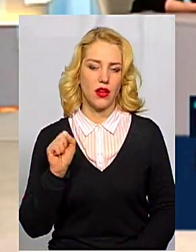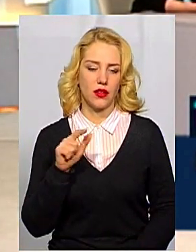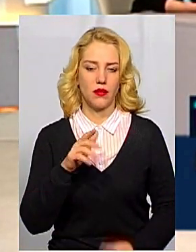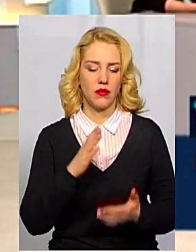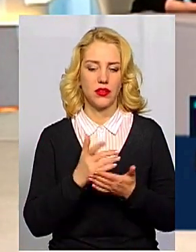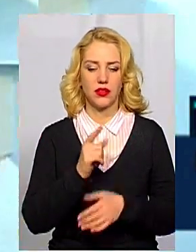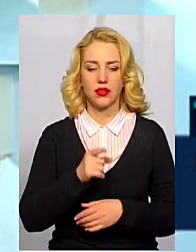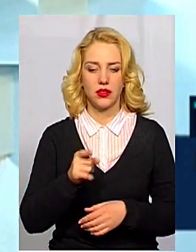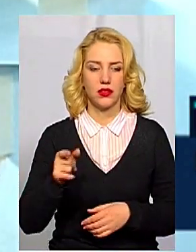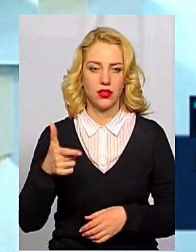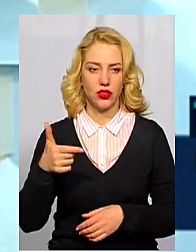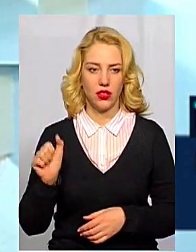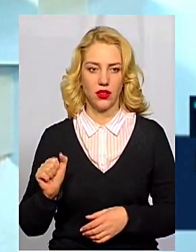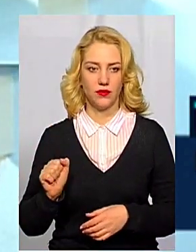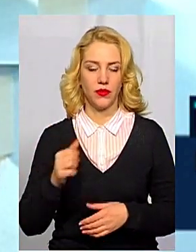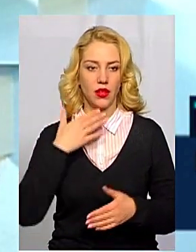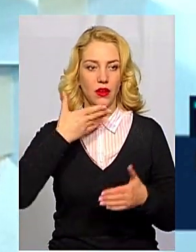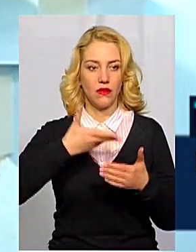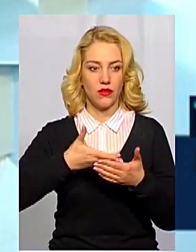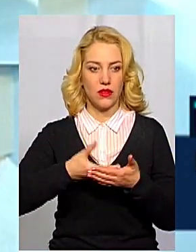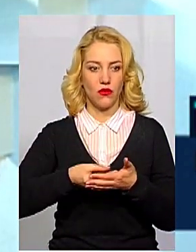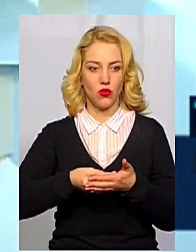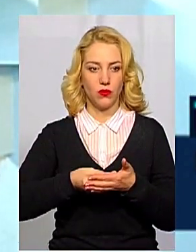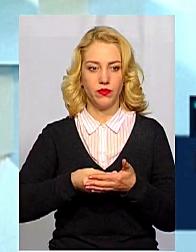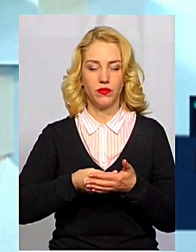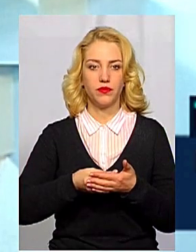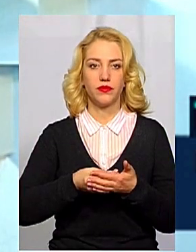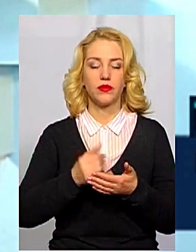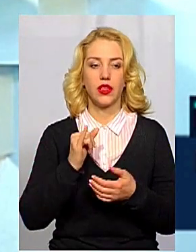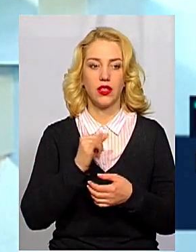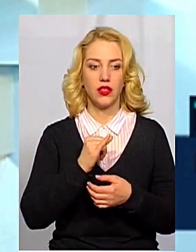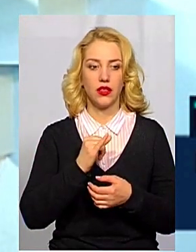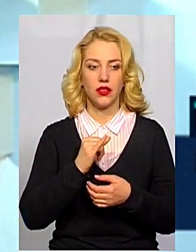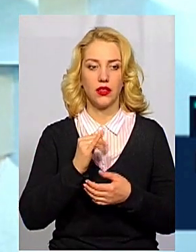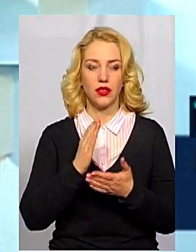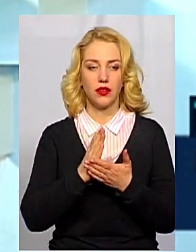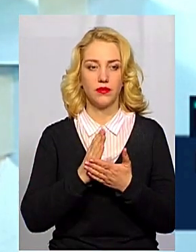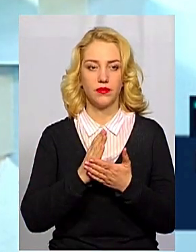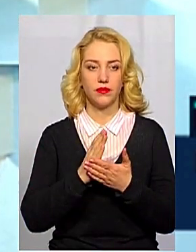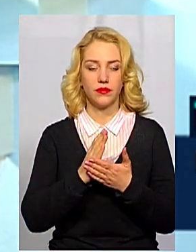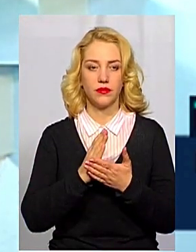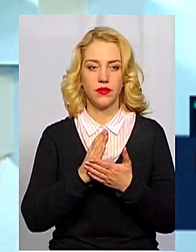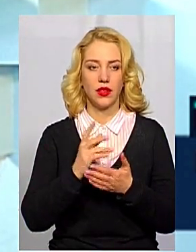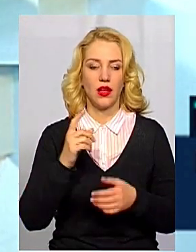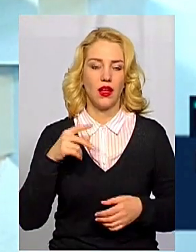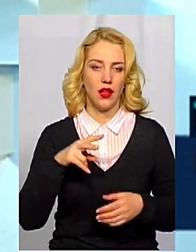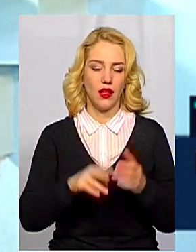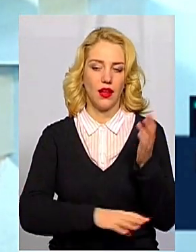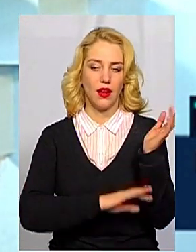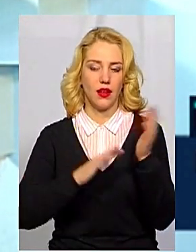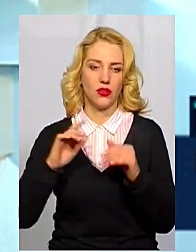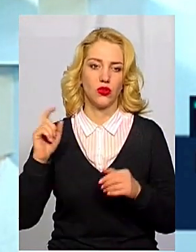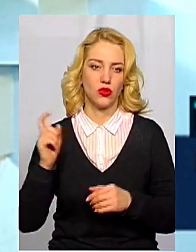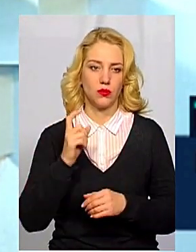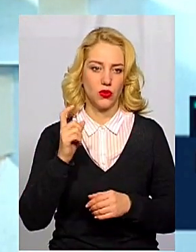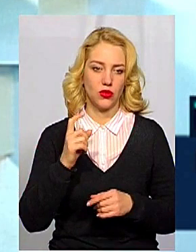тисячі гектарів в своєму, так мовити, веденні. І є лісогосподарські підприємства,